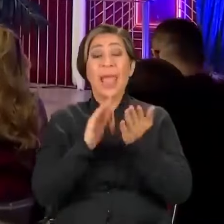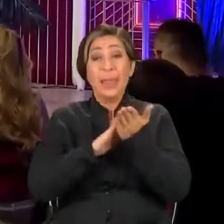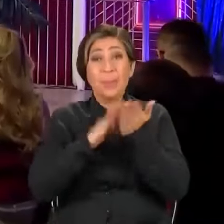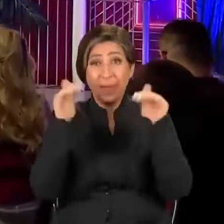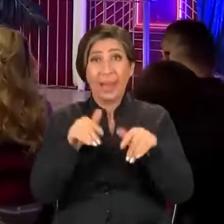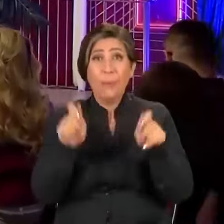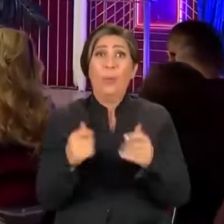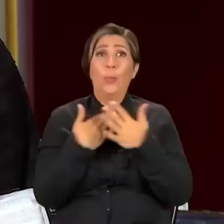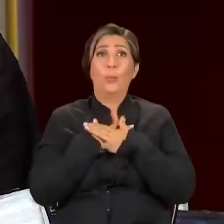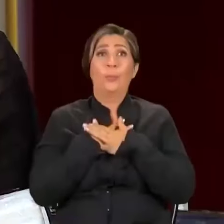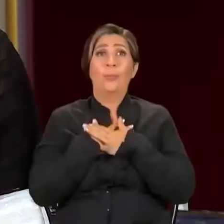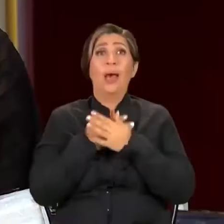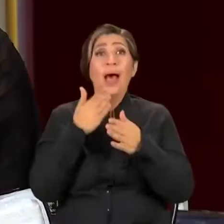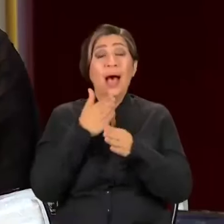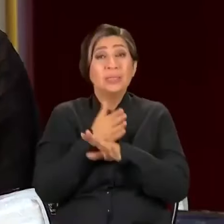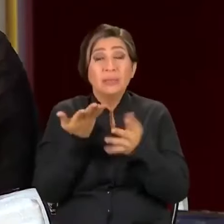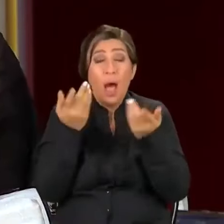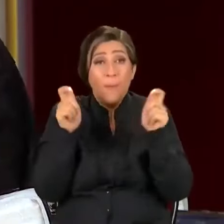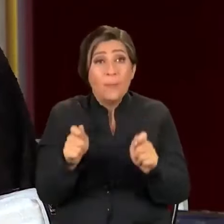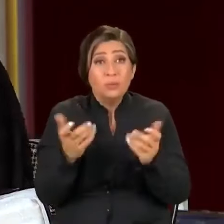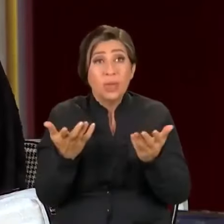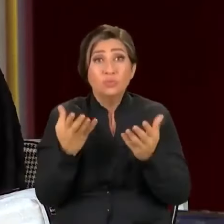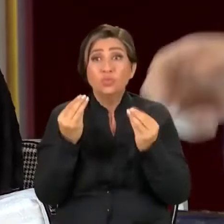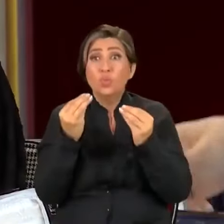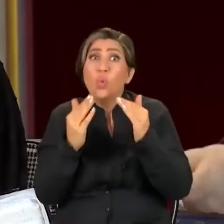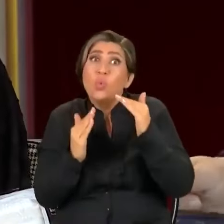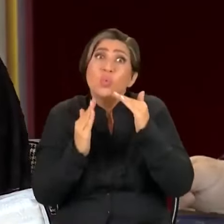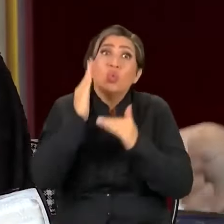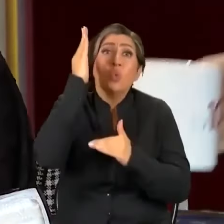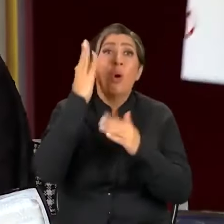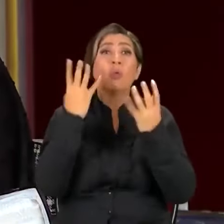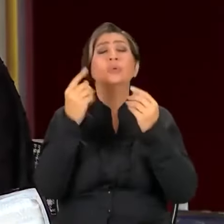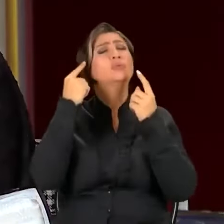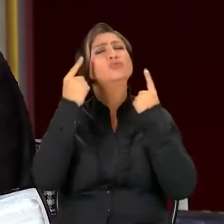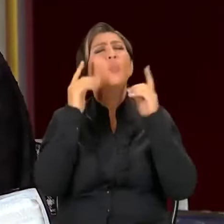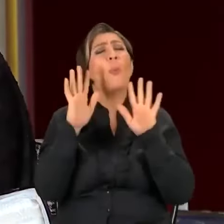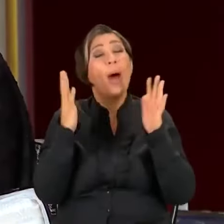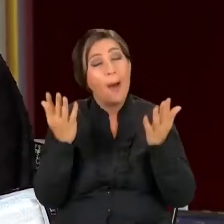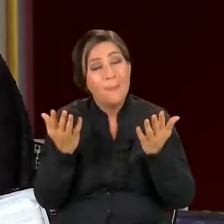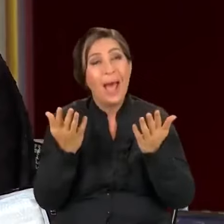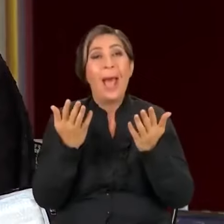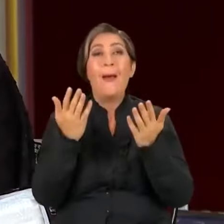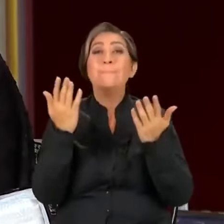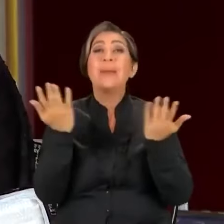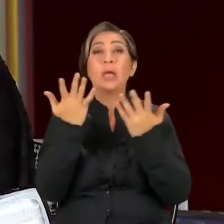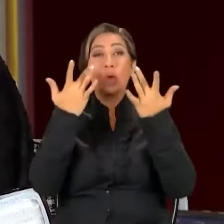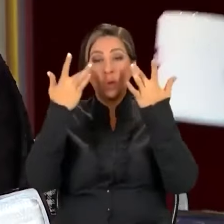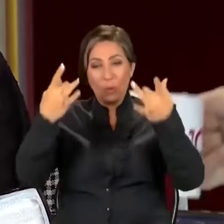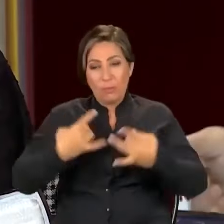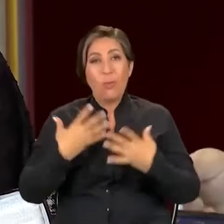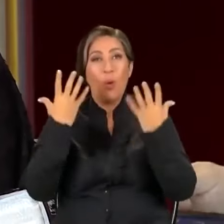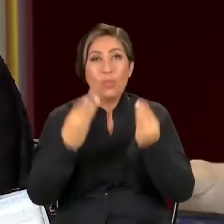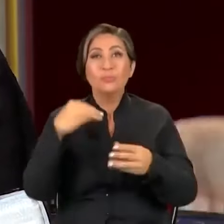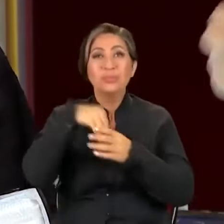elimden geleni yapıyorum aslında. Yani ne yapabiliyorsam, çok uçlarda da yaptığıma da inanmıyorum ama belki de görünür olduğum